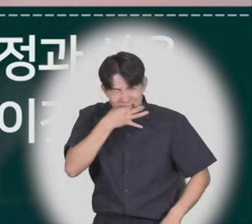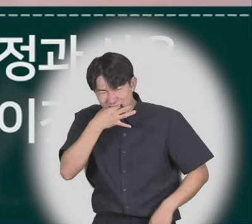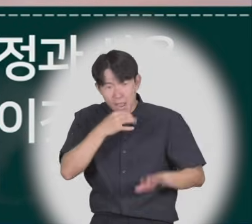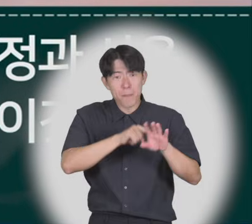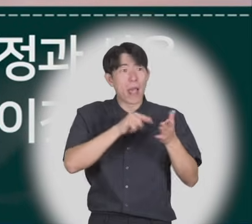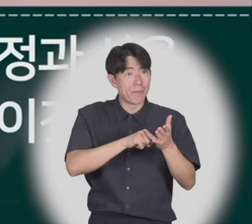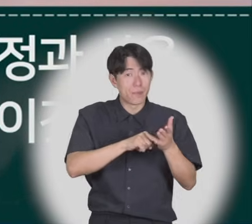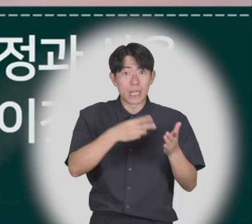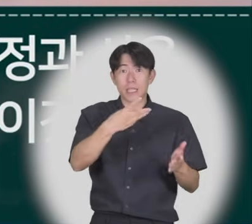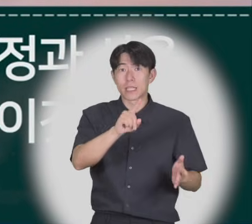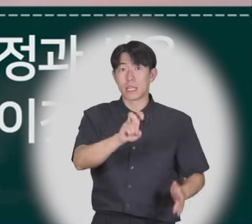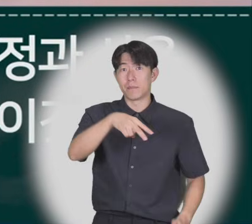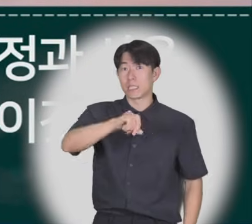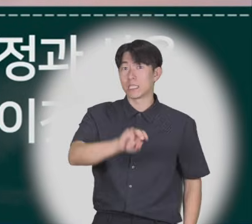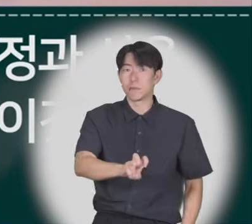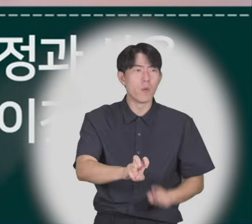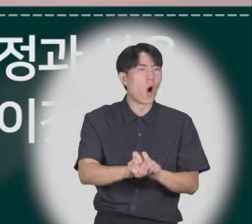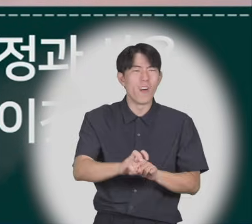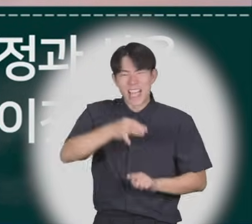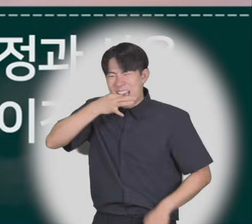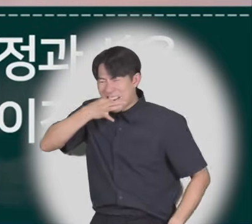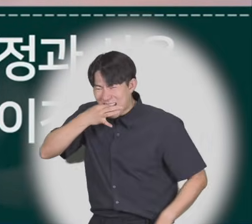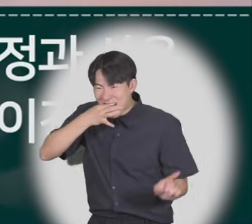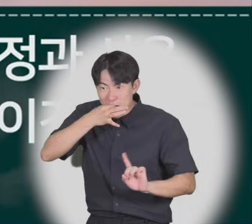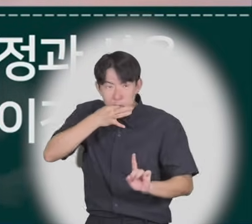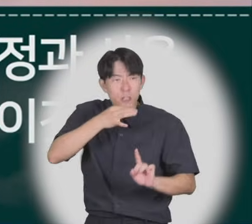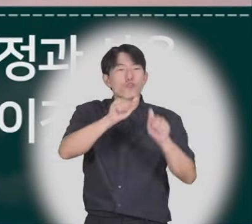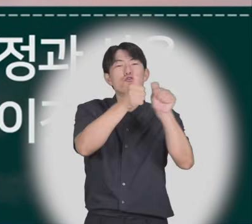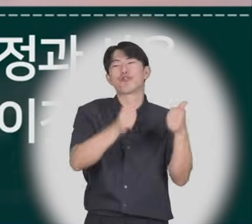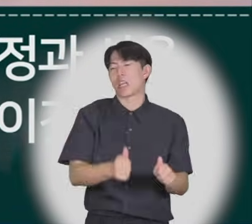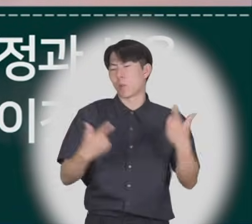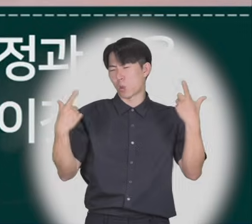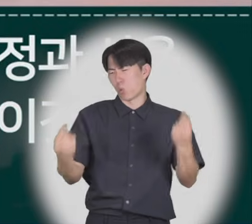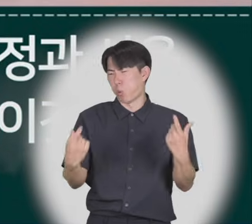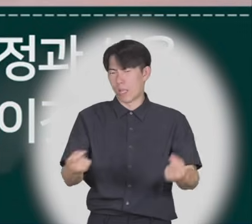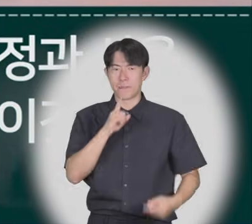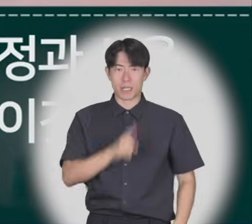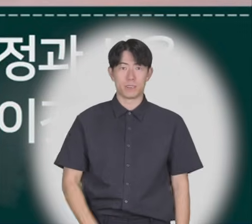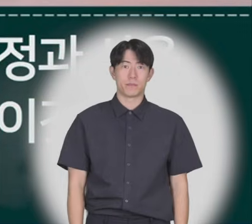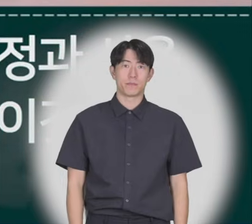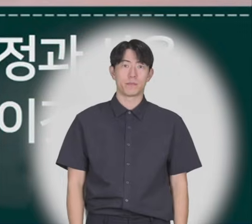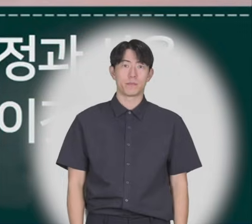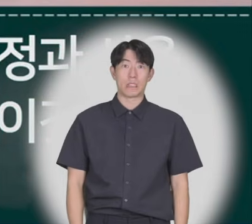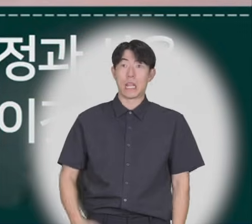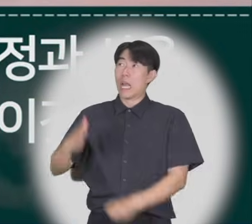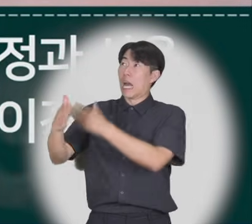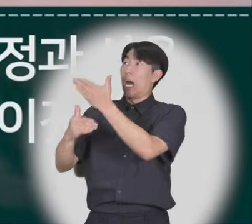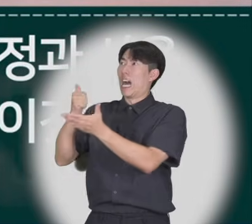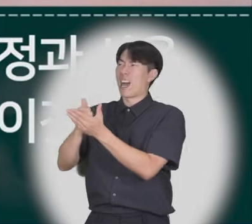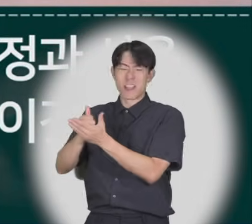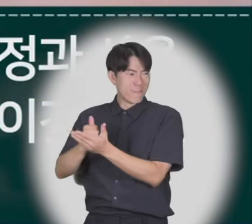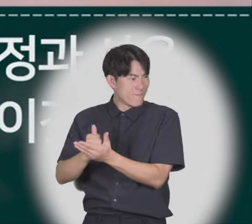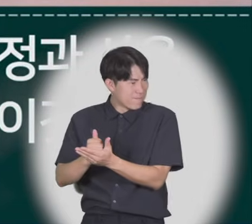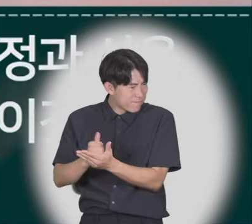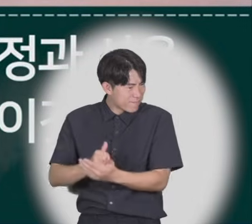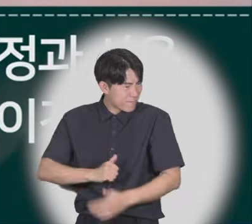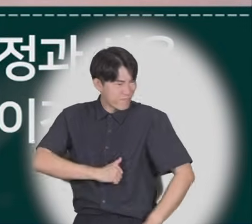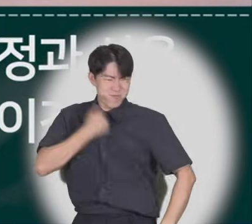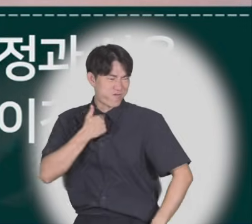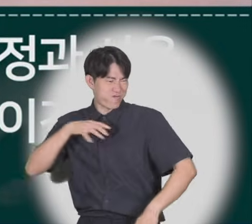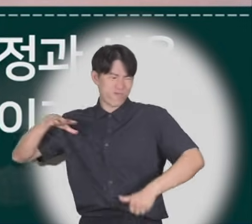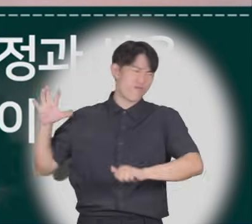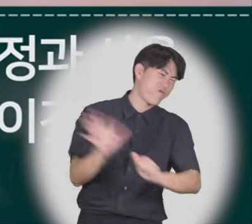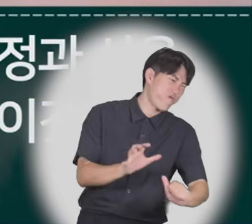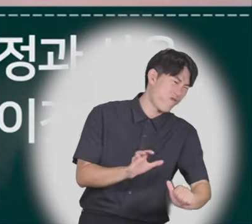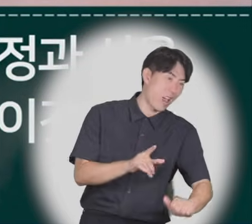뭐라고요? 우상숭배니라. 이로 말미암아 하나님의 진노가 임하니라 그랬습니다.